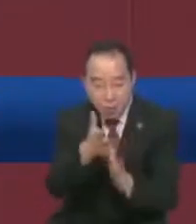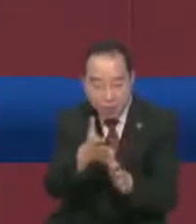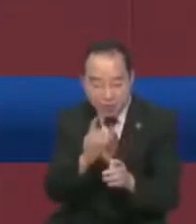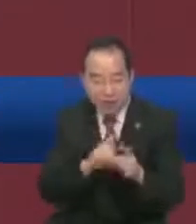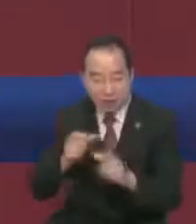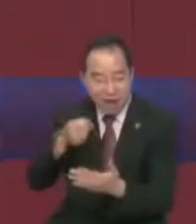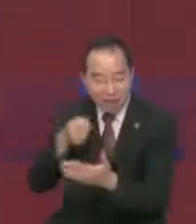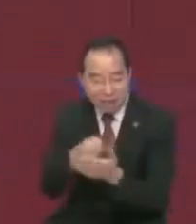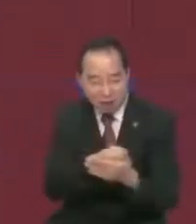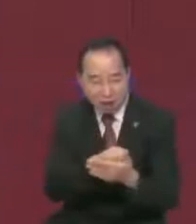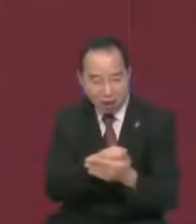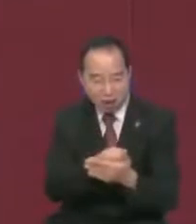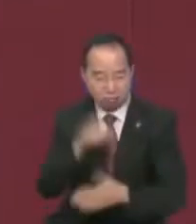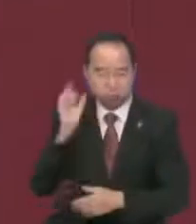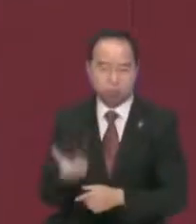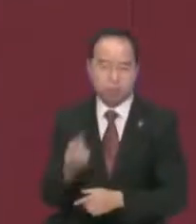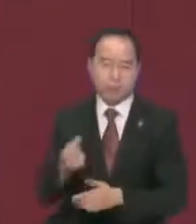추진하겠습니다.